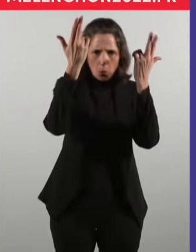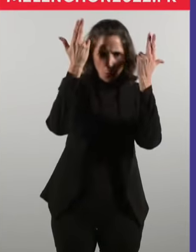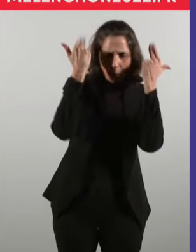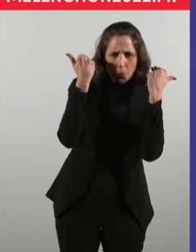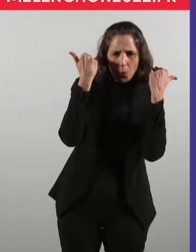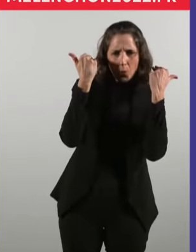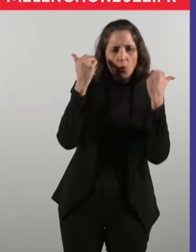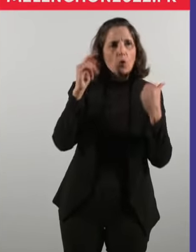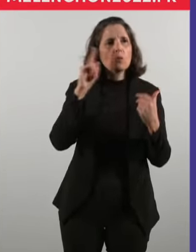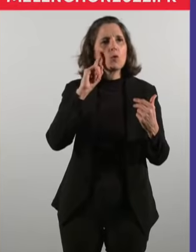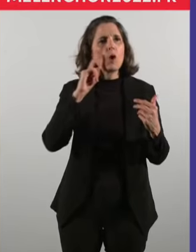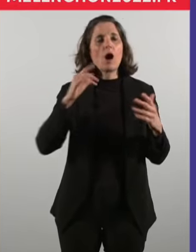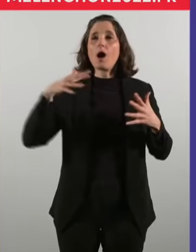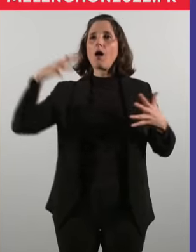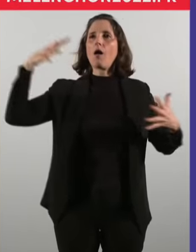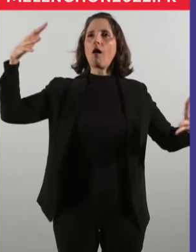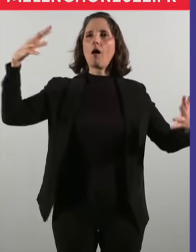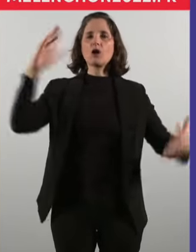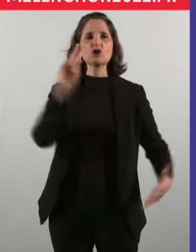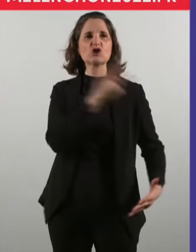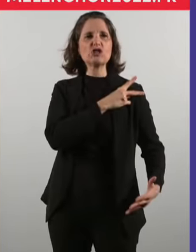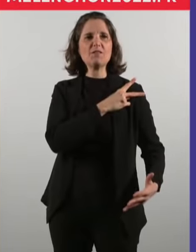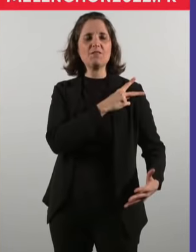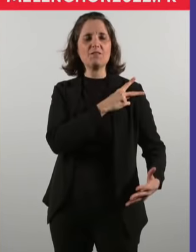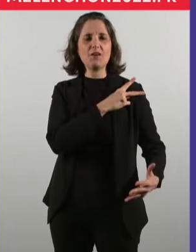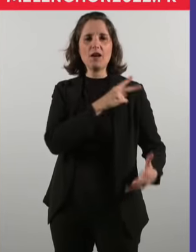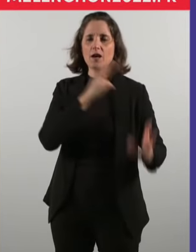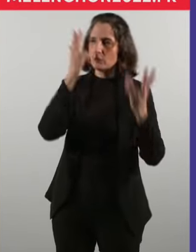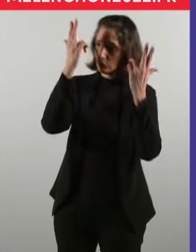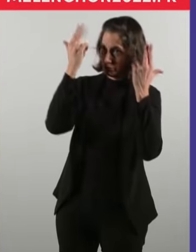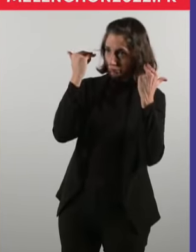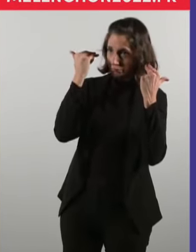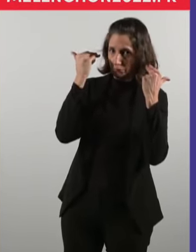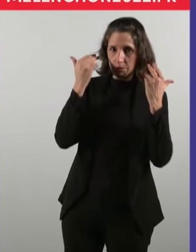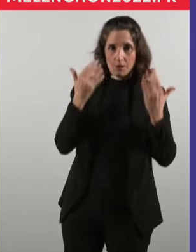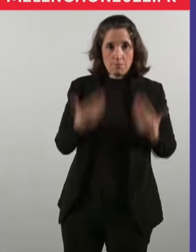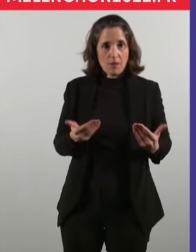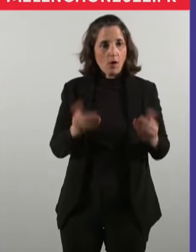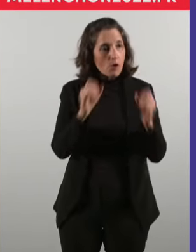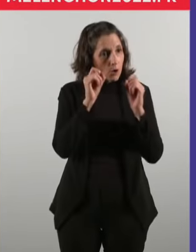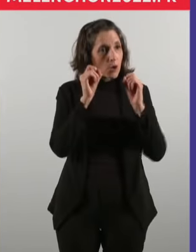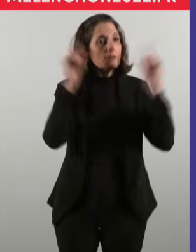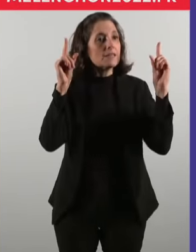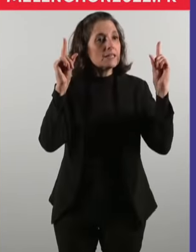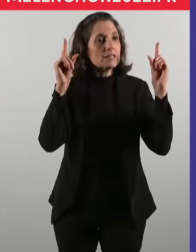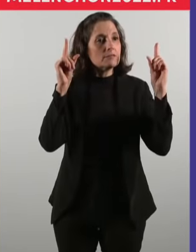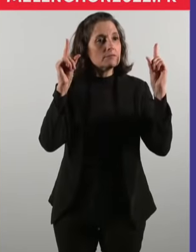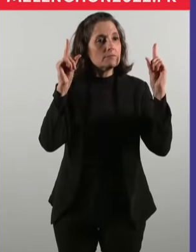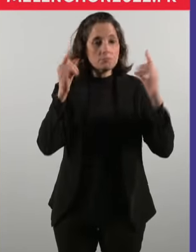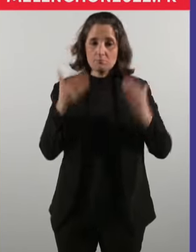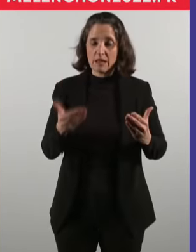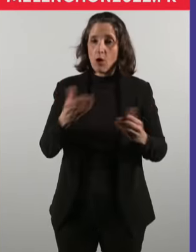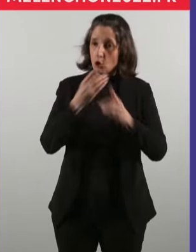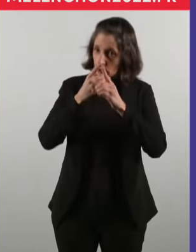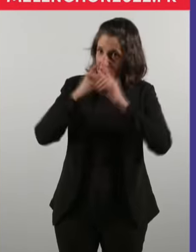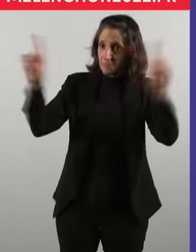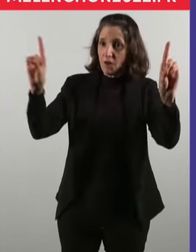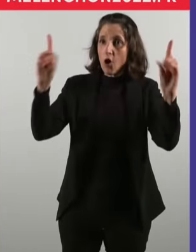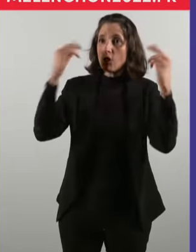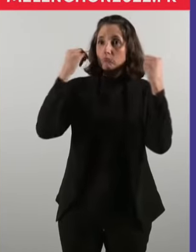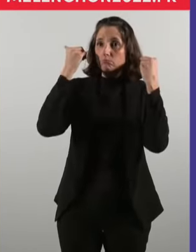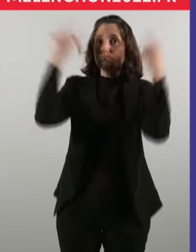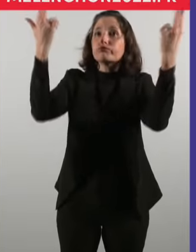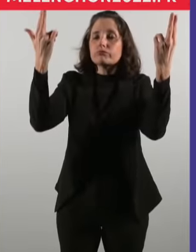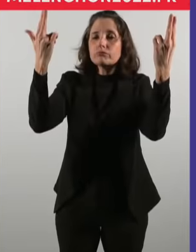l'insolence des grands chefs. Es-tu bien réveillé maintenant ? Es-tu résolu à te défendre ?